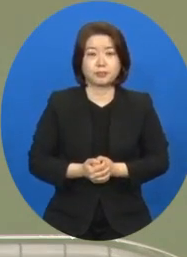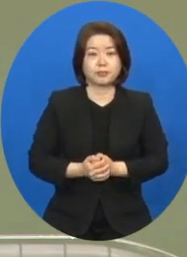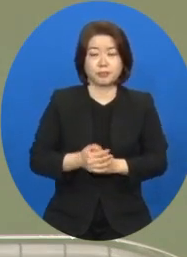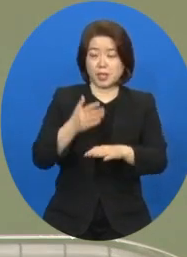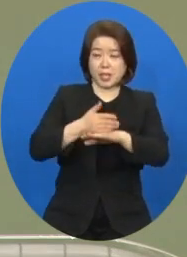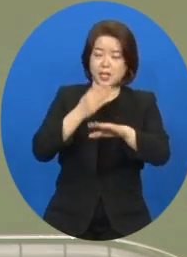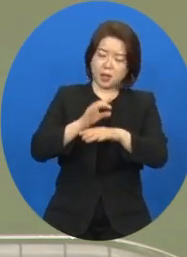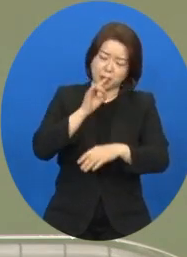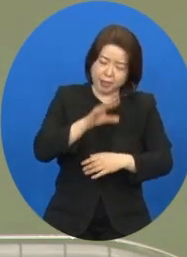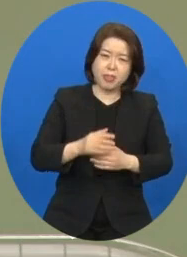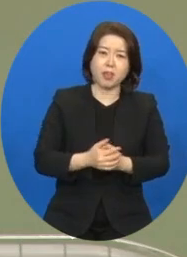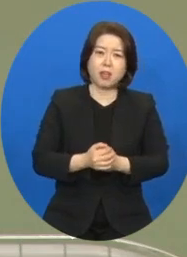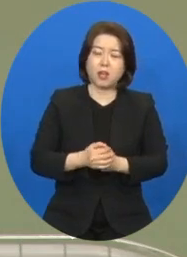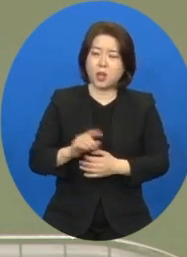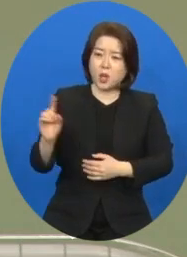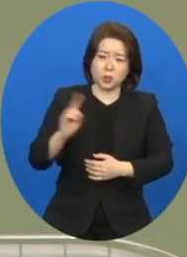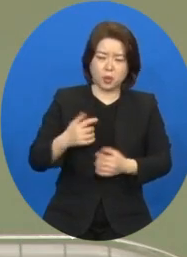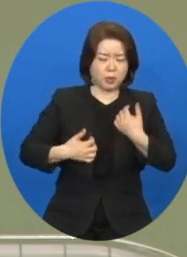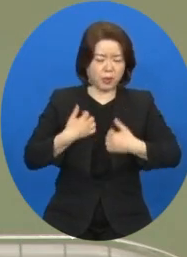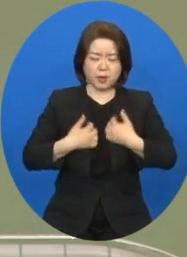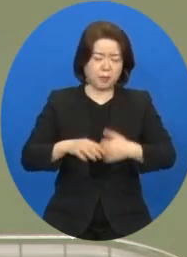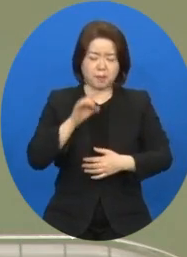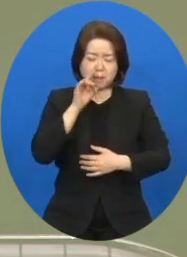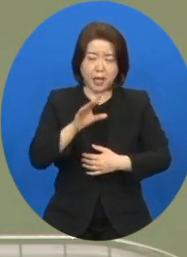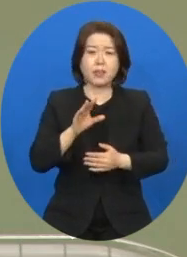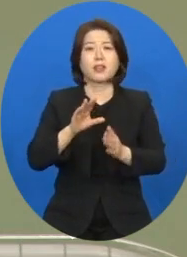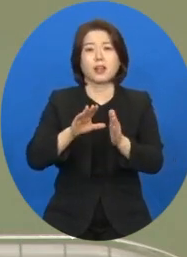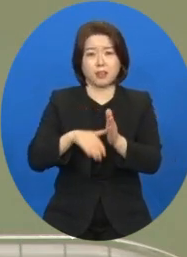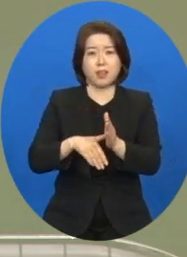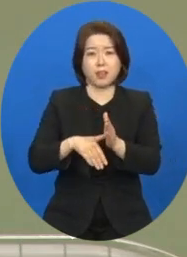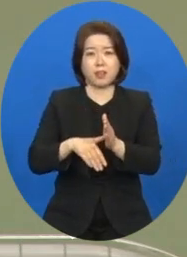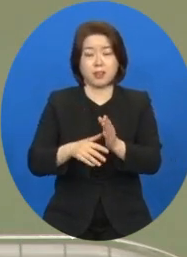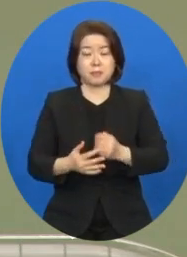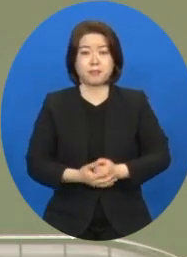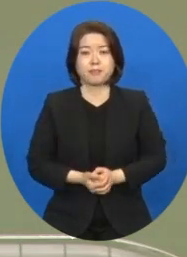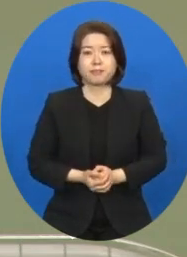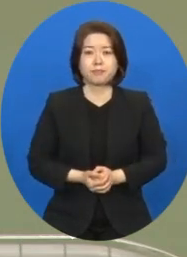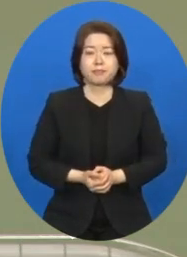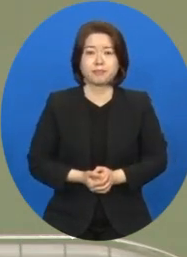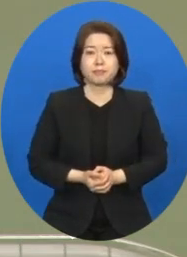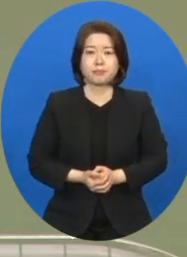감사가 안 되고 도무지 기뻐할 수 없을 때 그때도